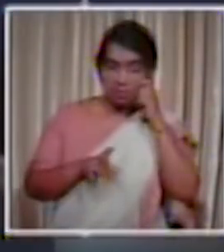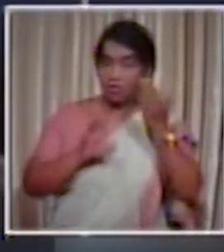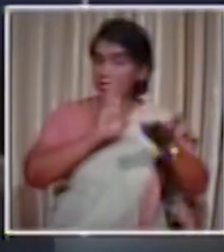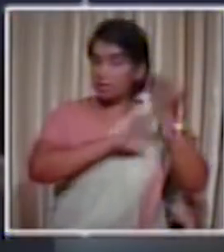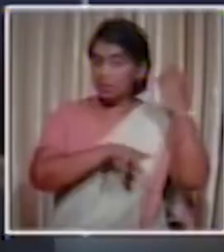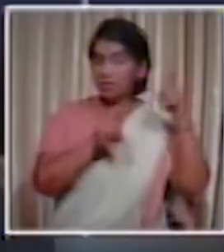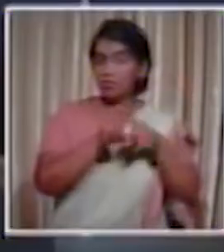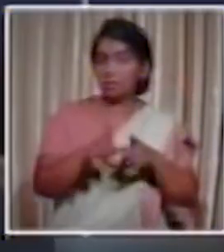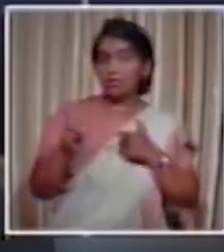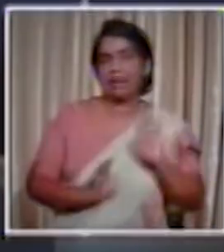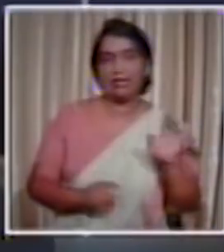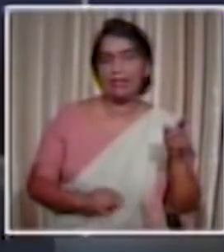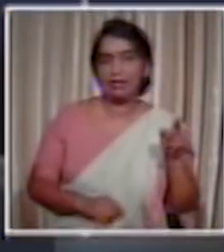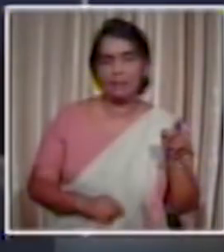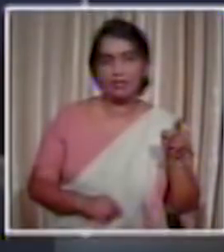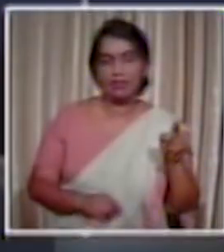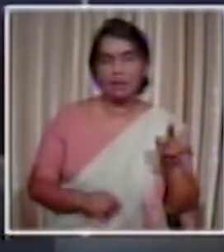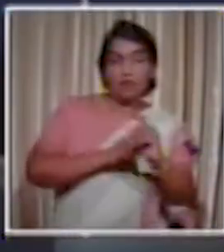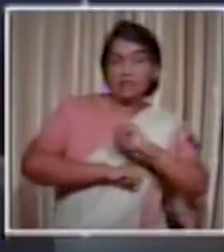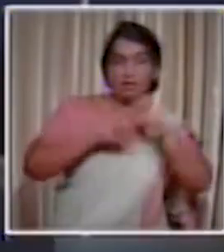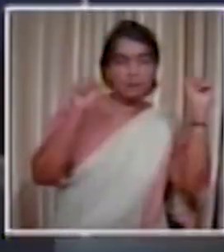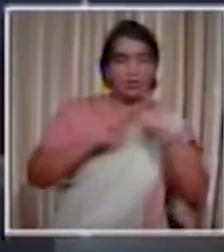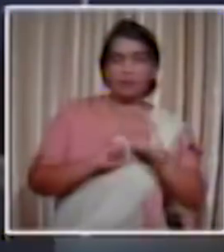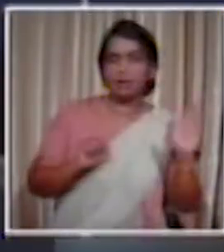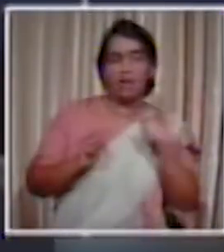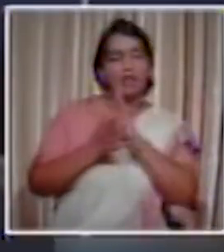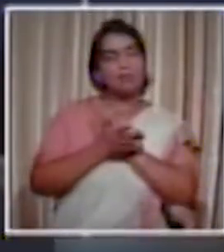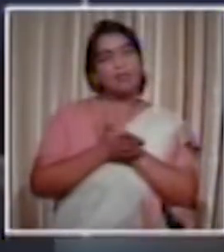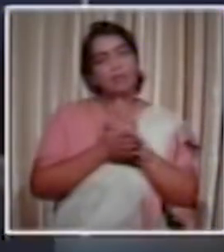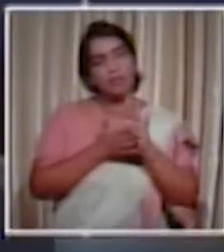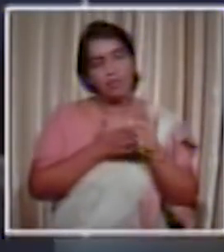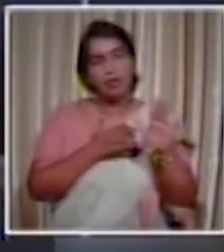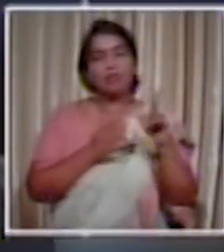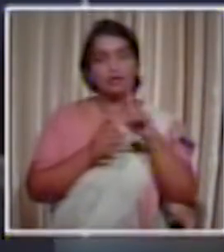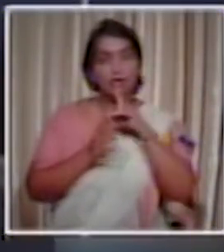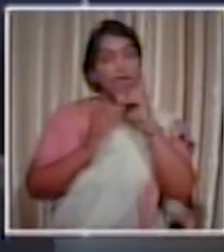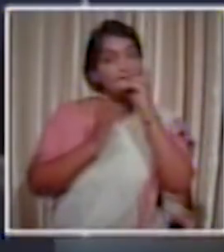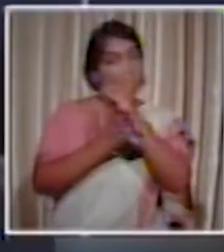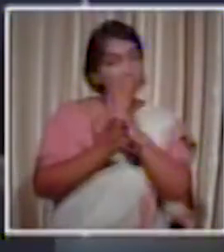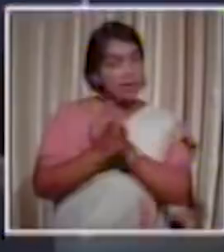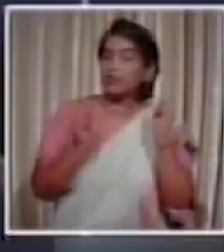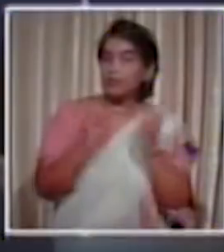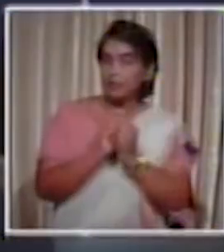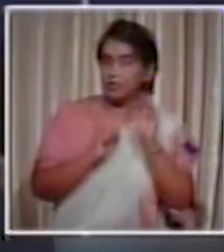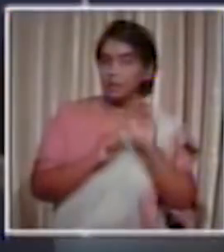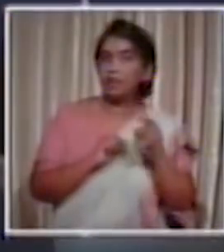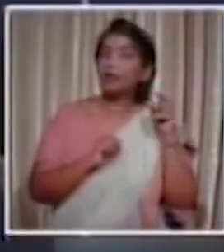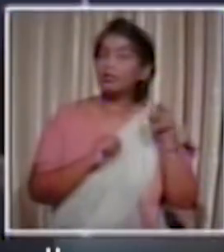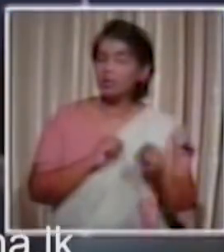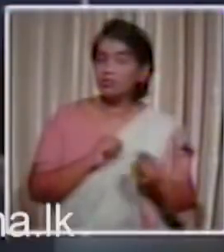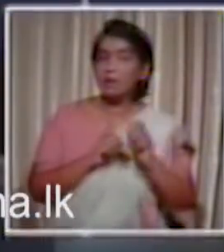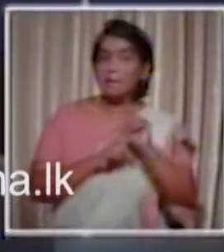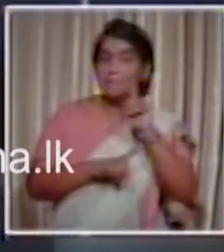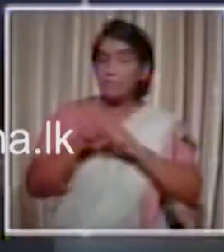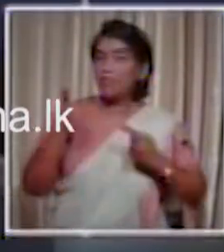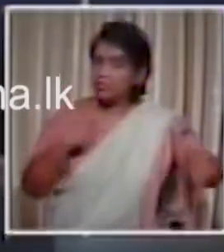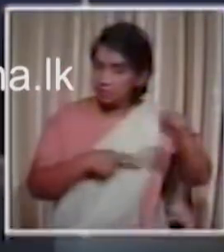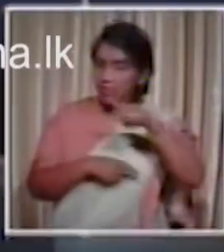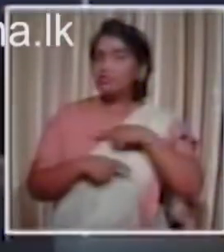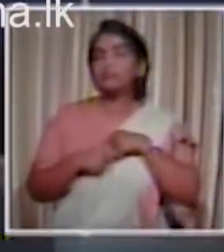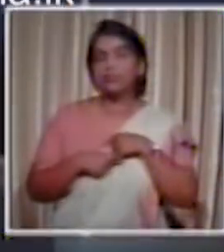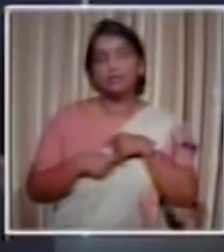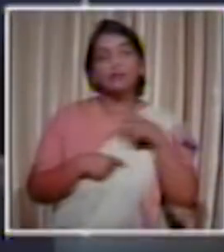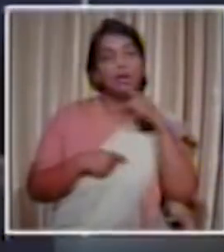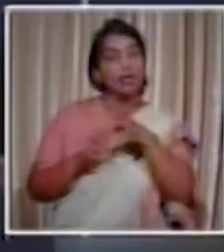වාගේ අවියවද අතට ගත්තේ නැහැ කැරලි ගැහුවේ නැහැ සාමකාමීව කියන්නේ අපිට විවස්ථාවෙන් ඕන කියලා විසඳුමක් මේ සභාවේ අපි සියලු දෙනාම